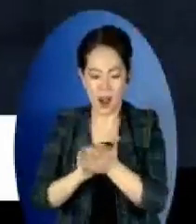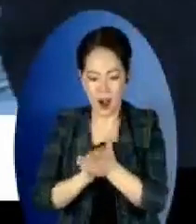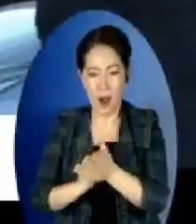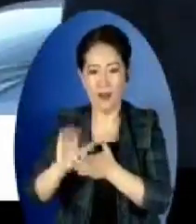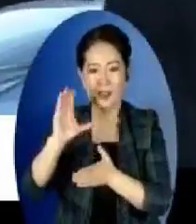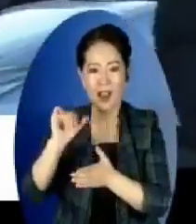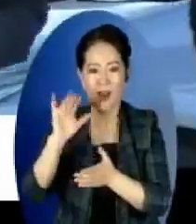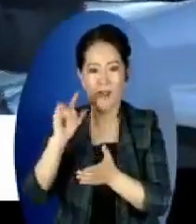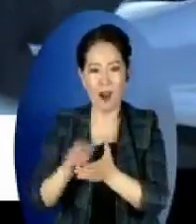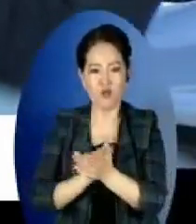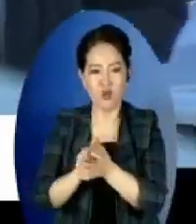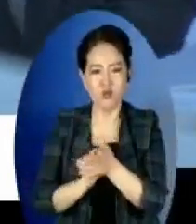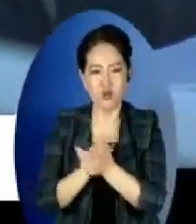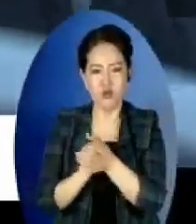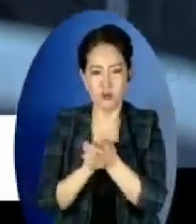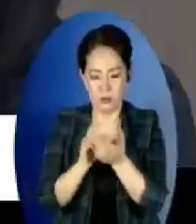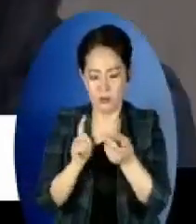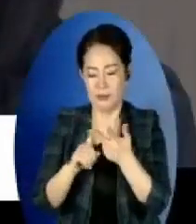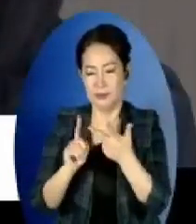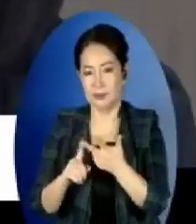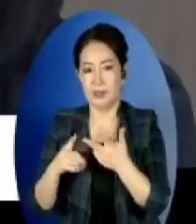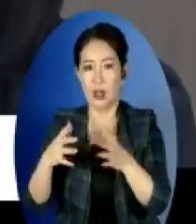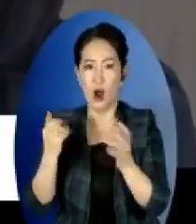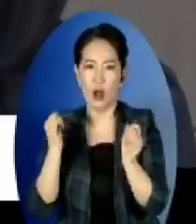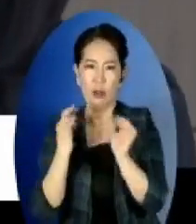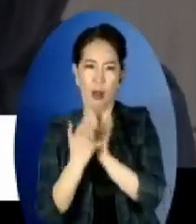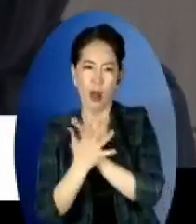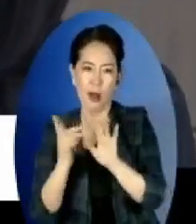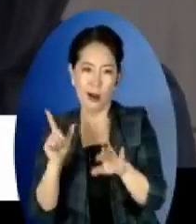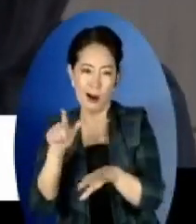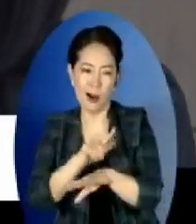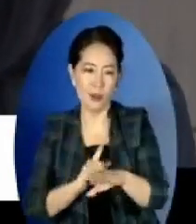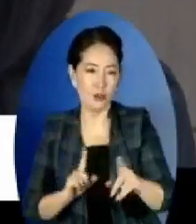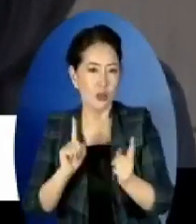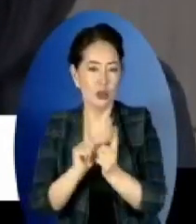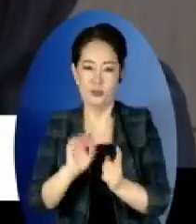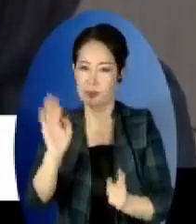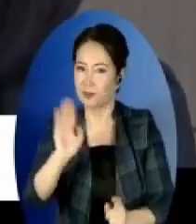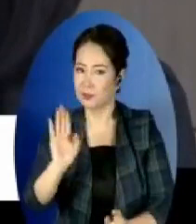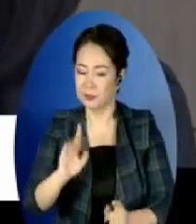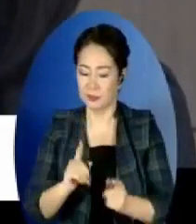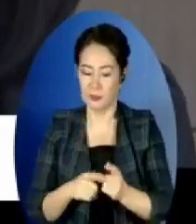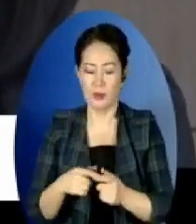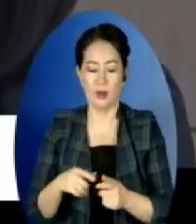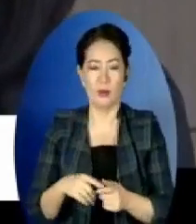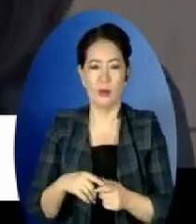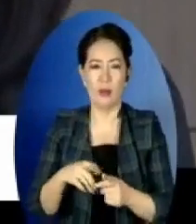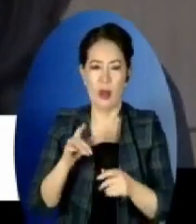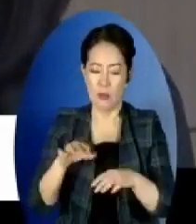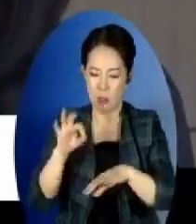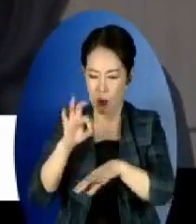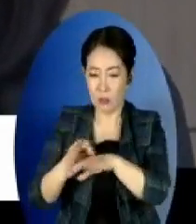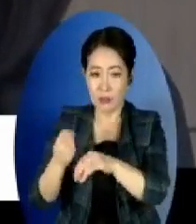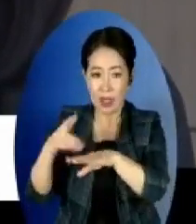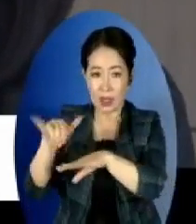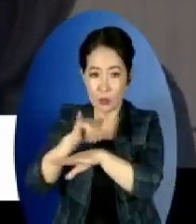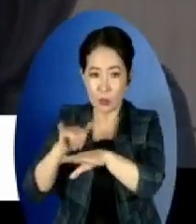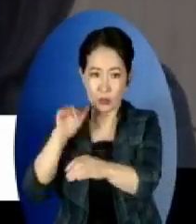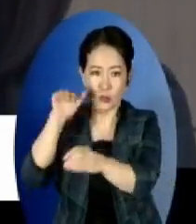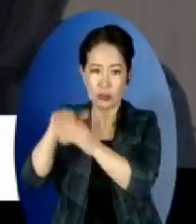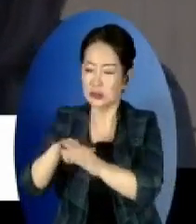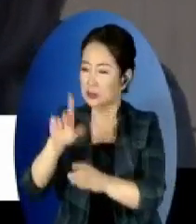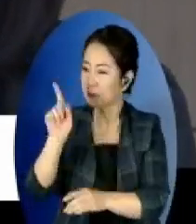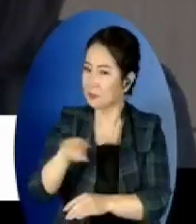савандаж байгаа олон нийтэд газар битгий яваарай. За аль болохоор ийм дэгдэлт гарчихсан улс орнууд руу битгий